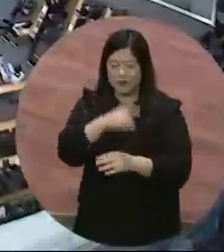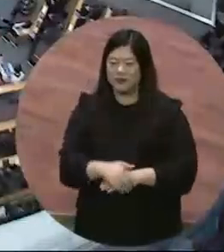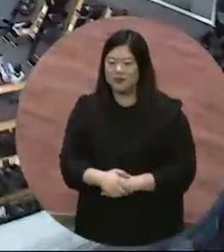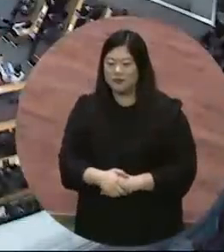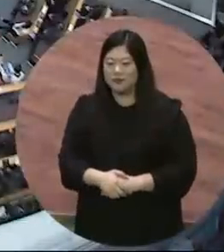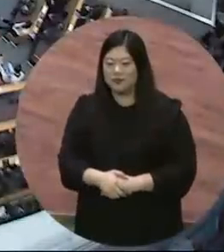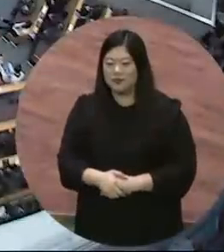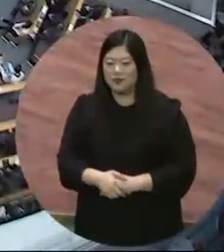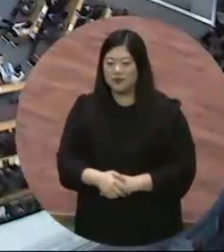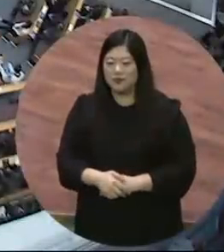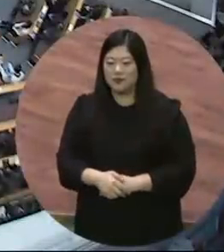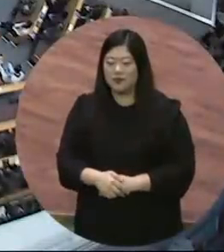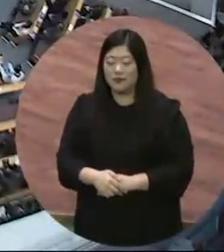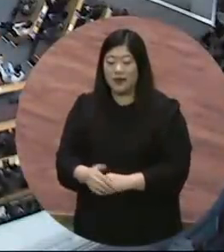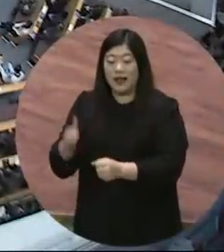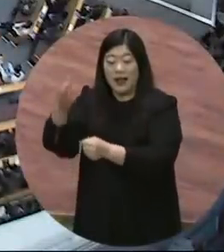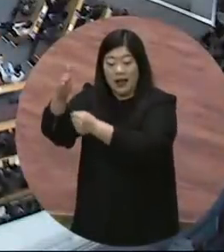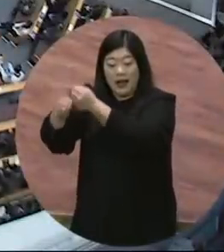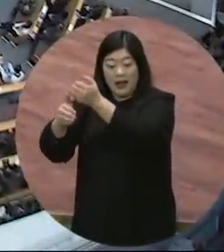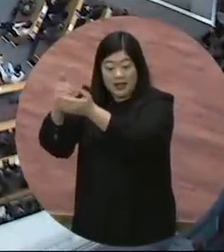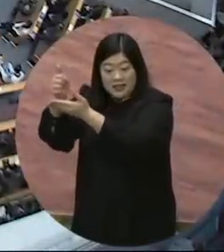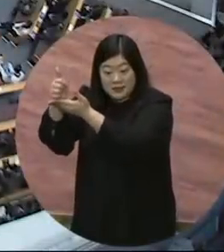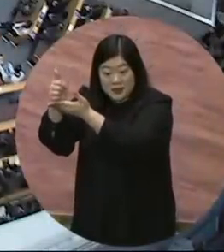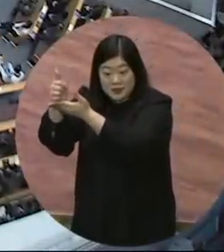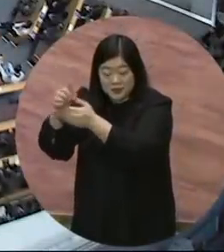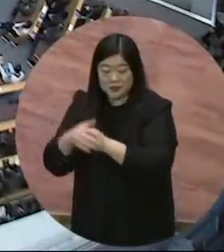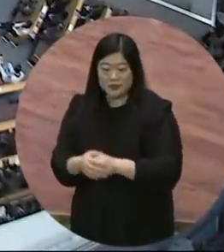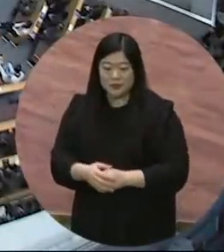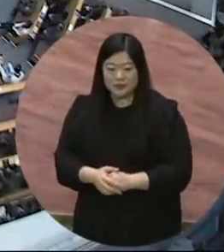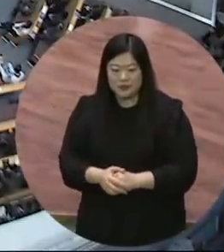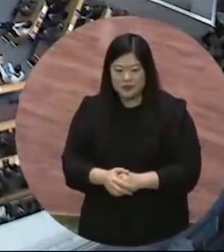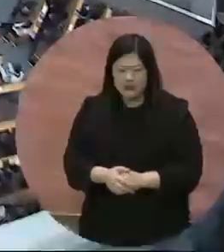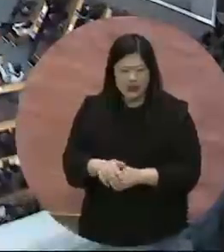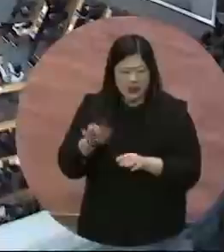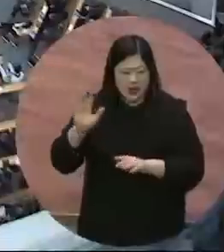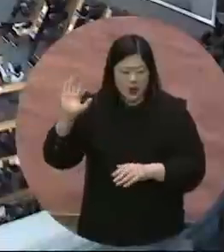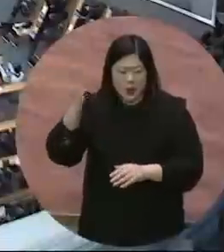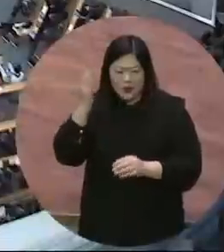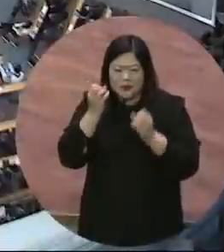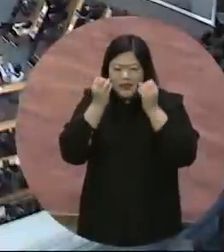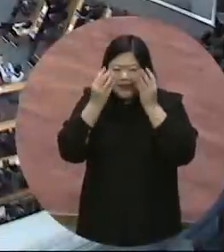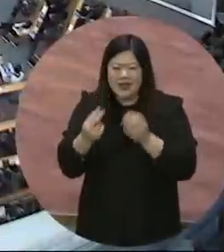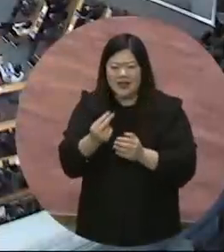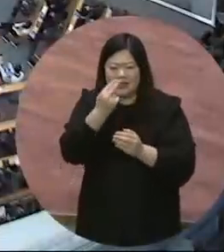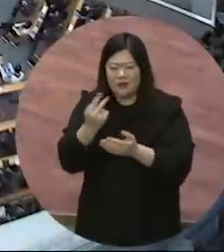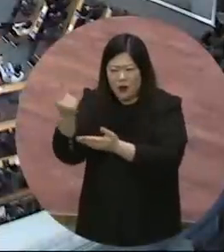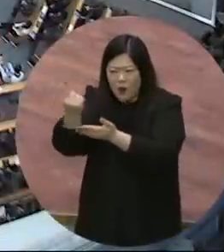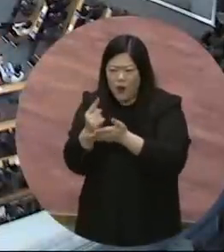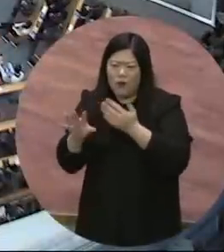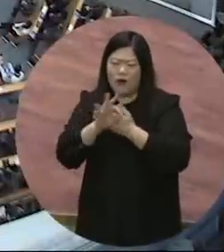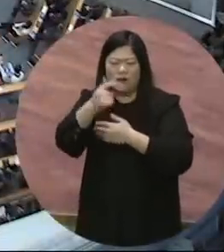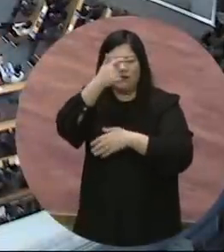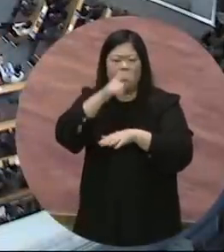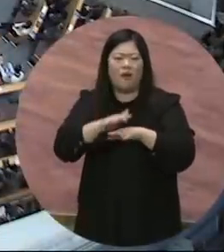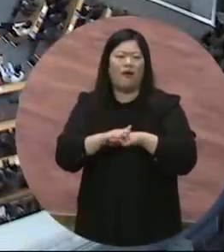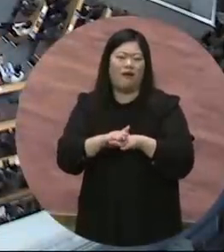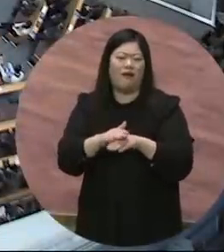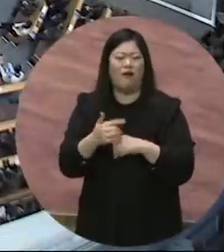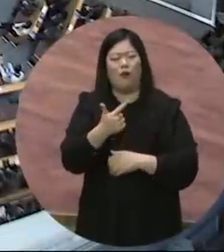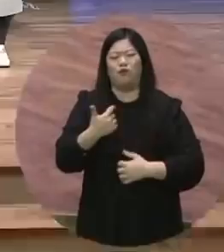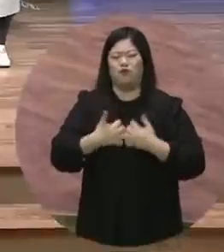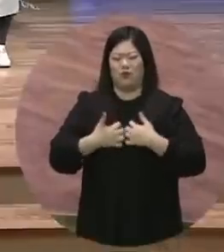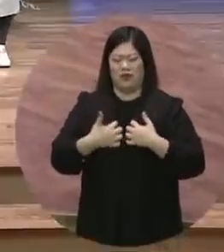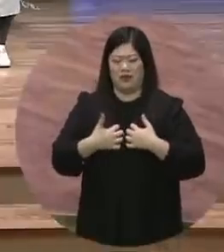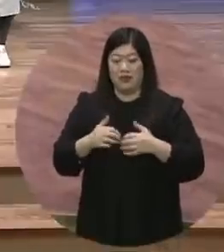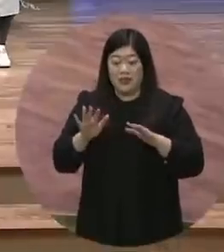언제부터인가 하나님께서 이 새 생명이 왔을 때, 요즘 지금 우리나라가 세계에서 이 출산율이 제일 지금